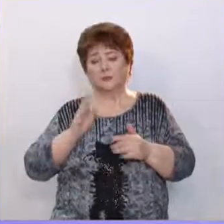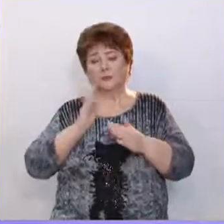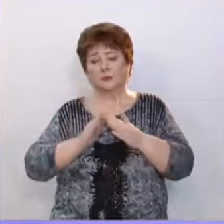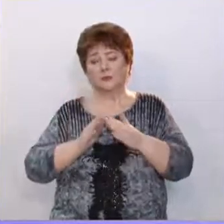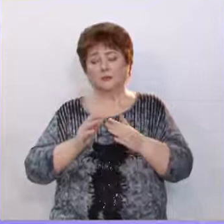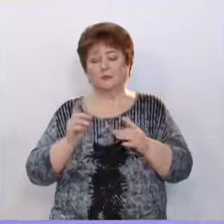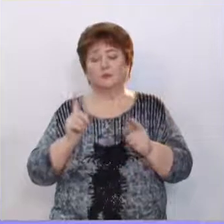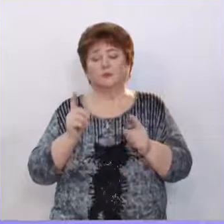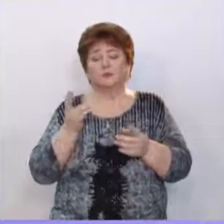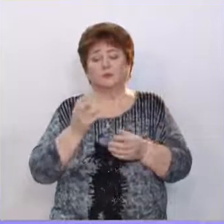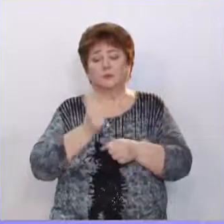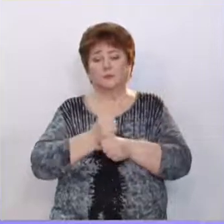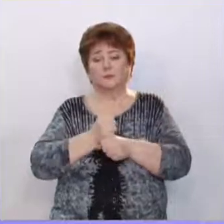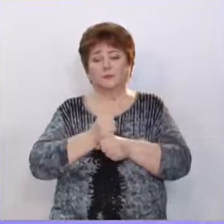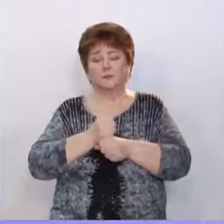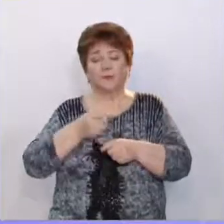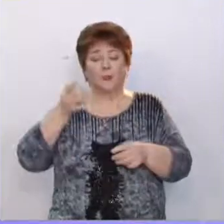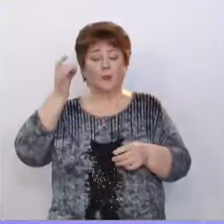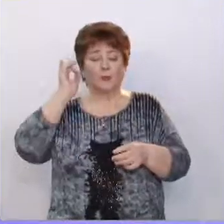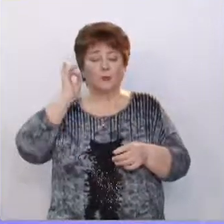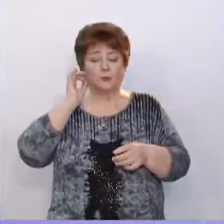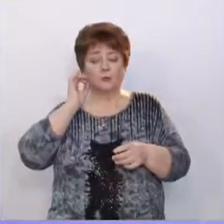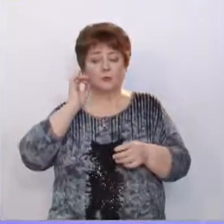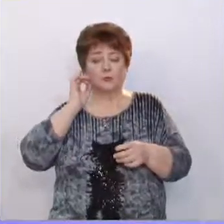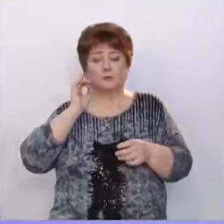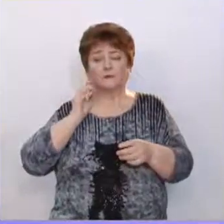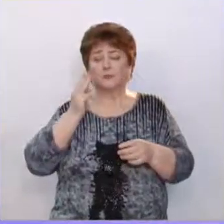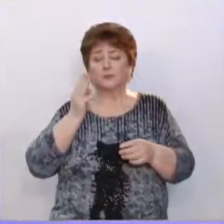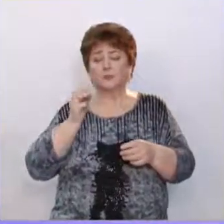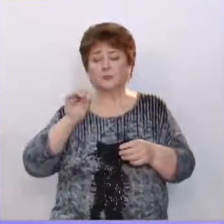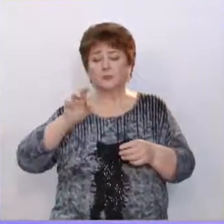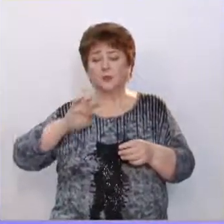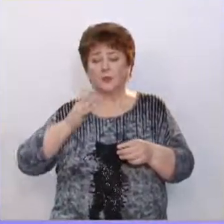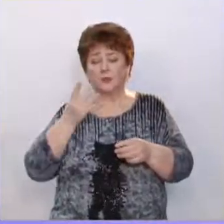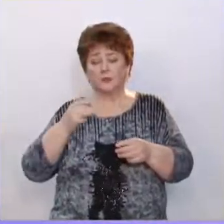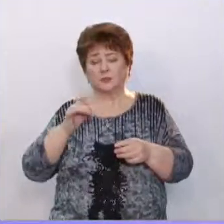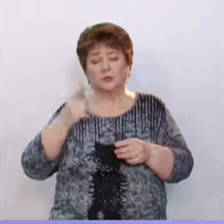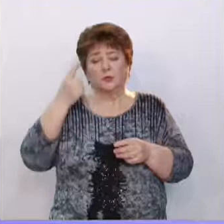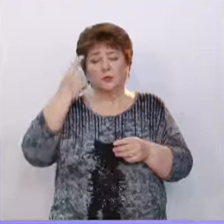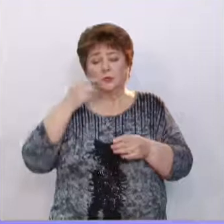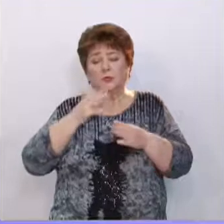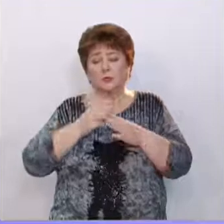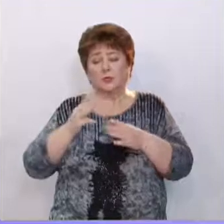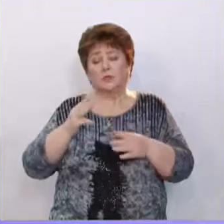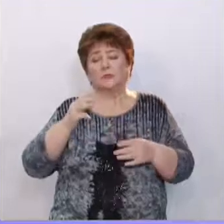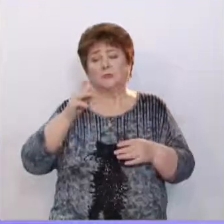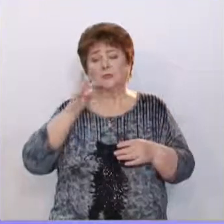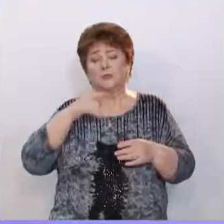нужно действовать? Услышав шипящий на конце слова, узнай часть